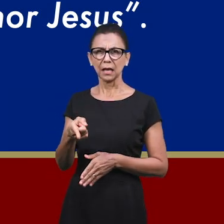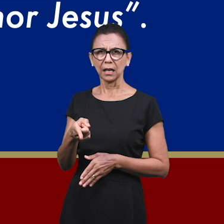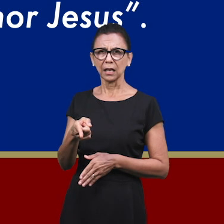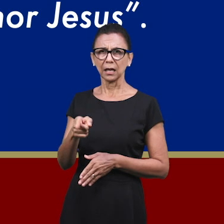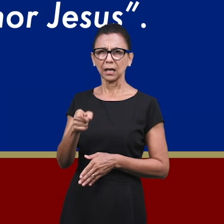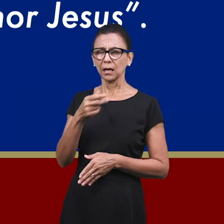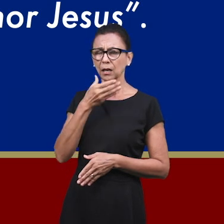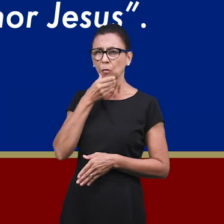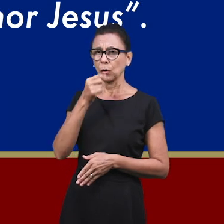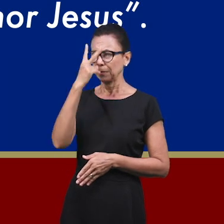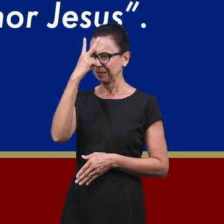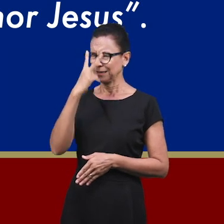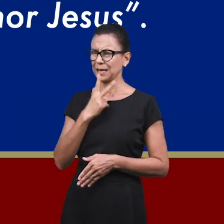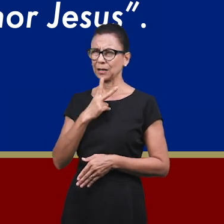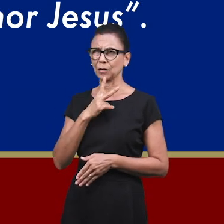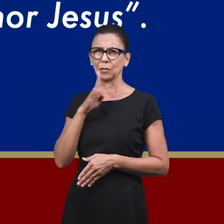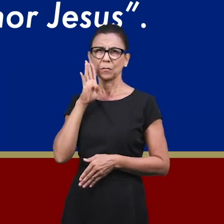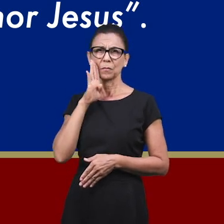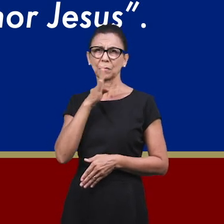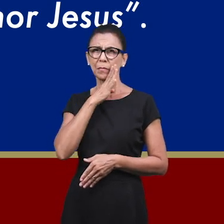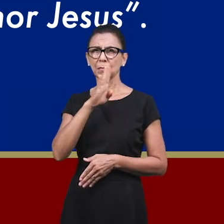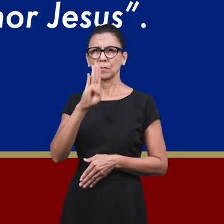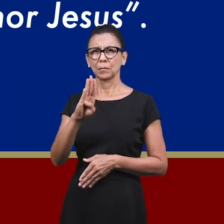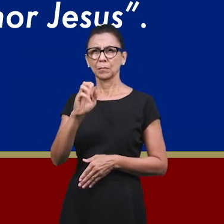c'est-à-dire fils de Timée.